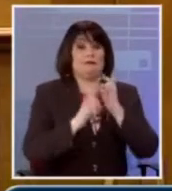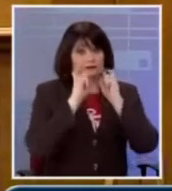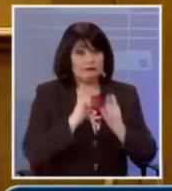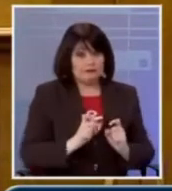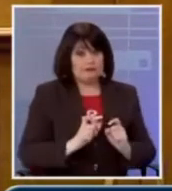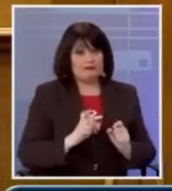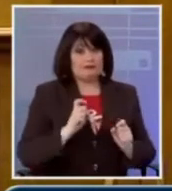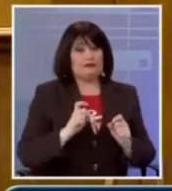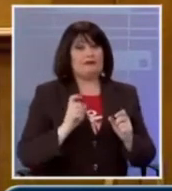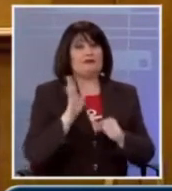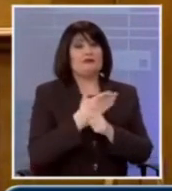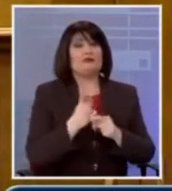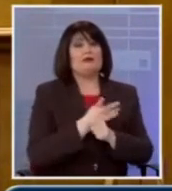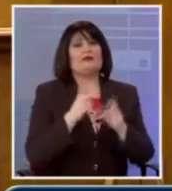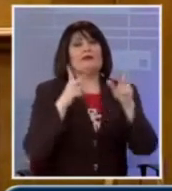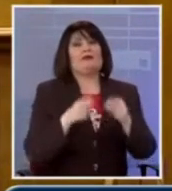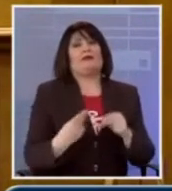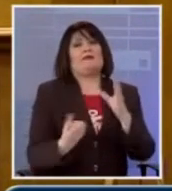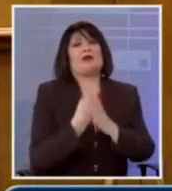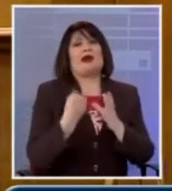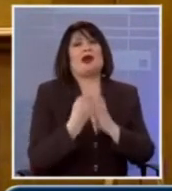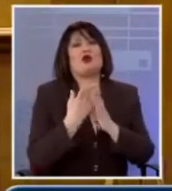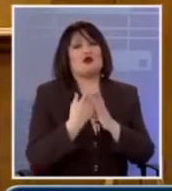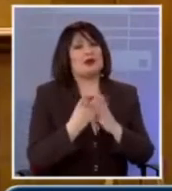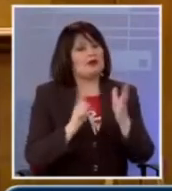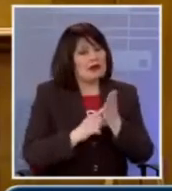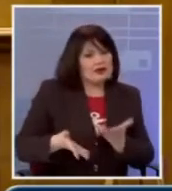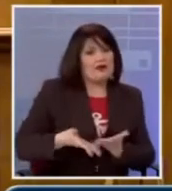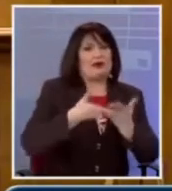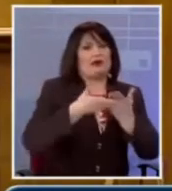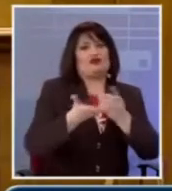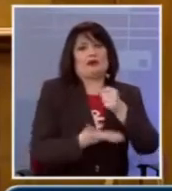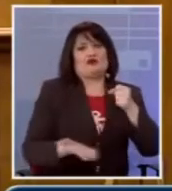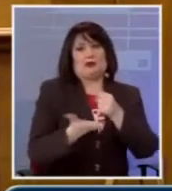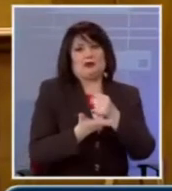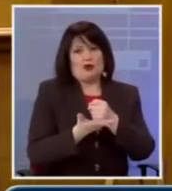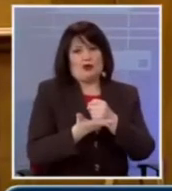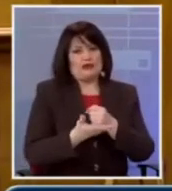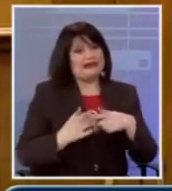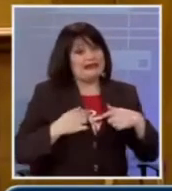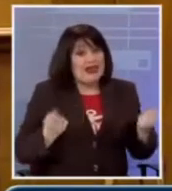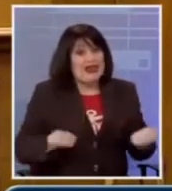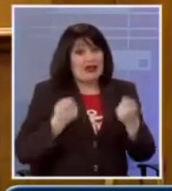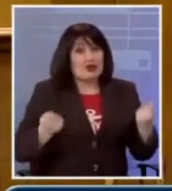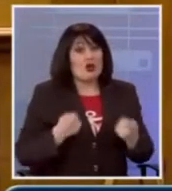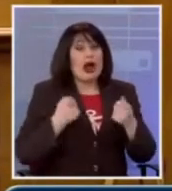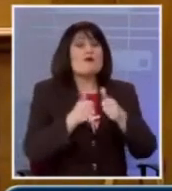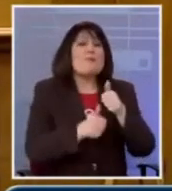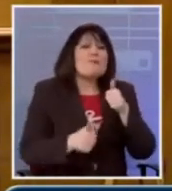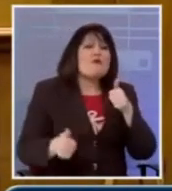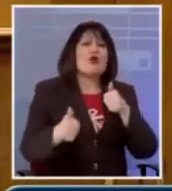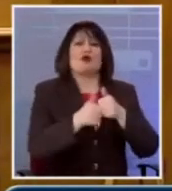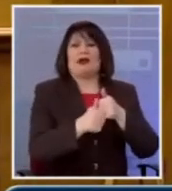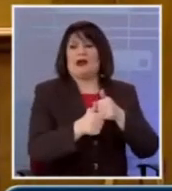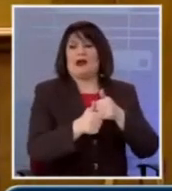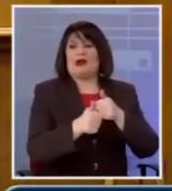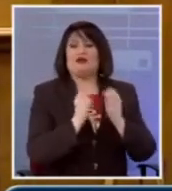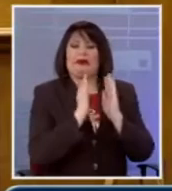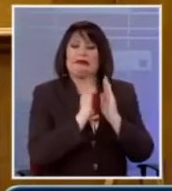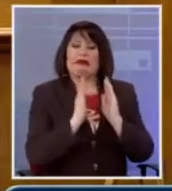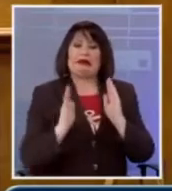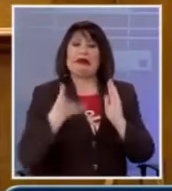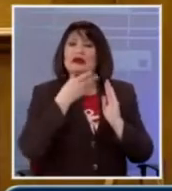την καταστροφή του παραγωγικού ιστού της κοινωνίας της Υπαίθρου. Και αυτό θα κάνουμε πρωτίστως με το νοικοκύρεμα